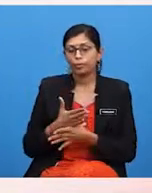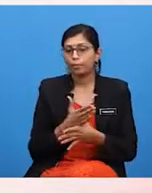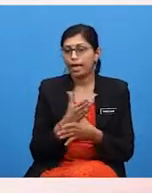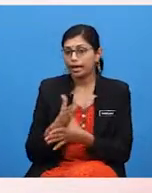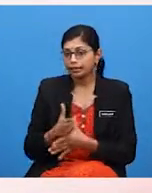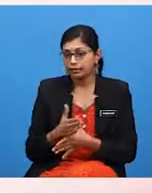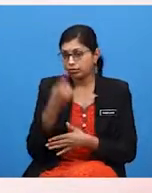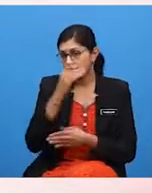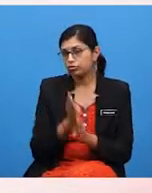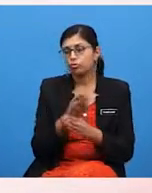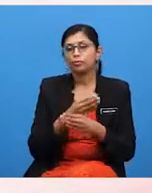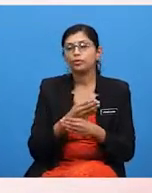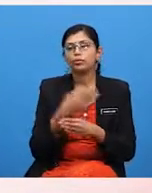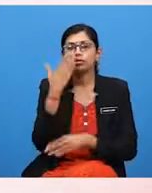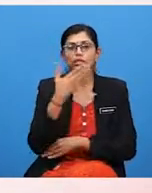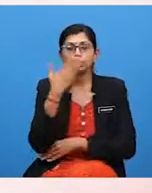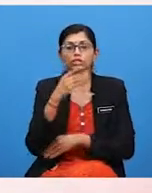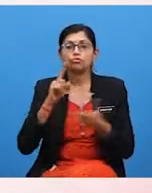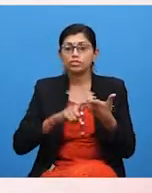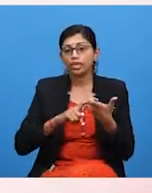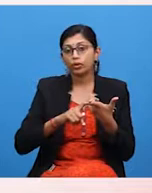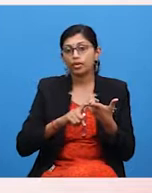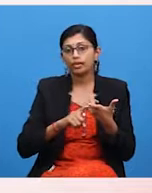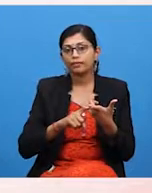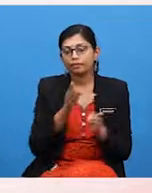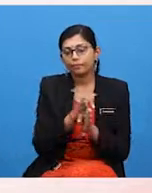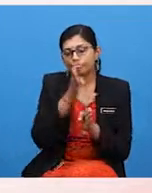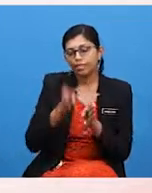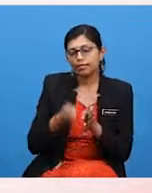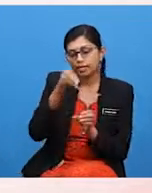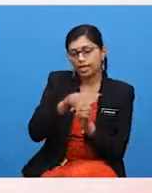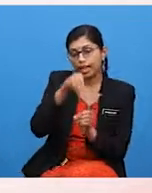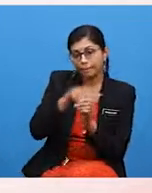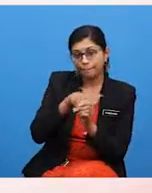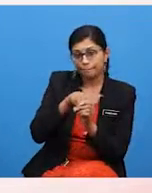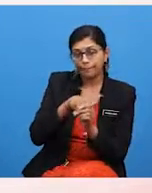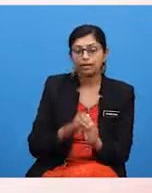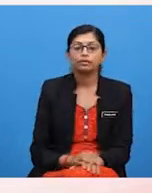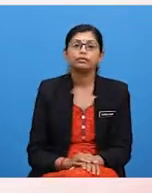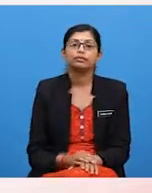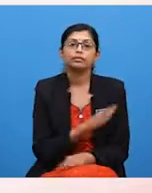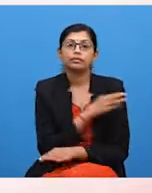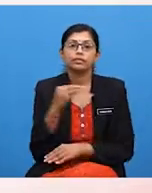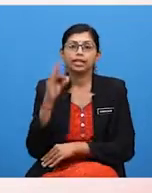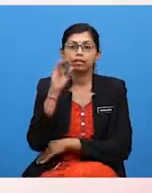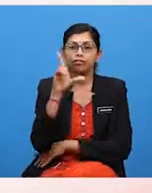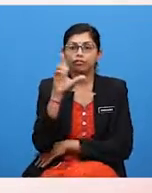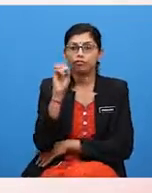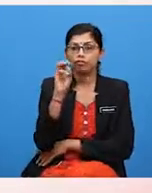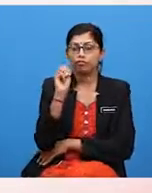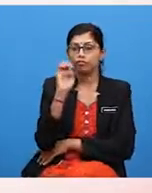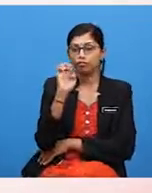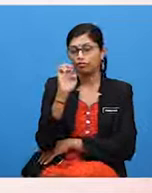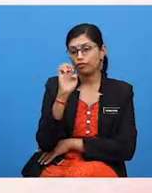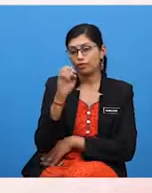untuk membentuk tisu sekunder di sebelah dalam dan tisu phloem sekunder